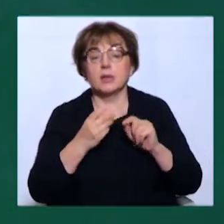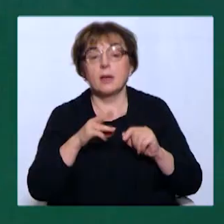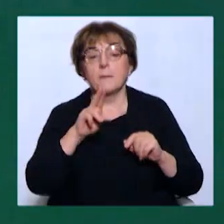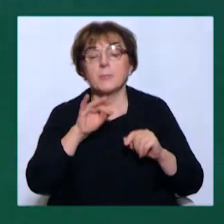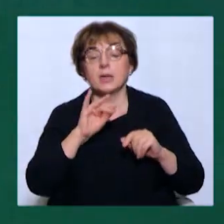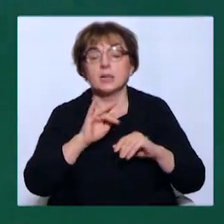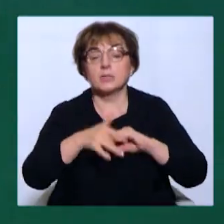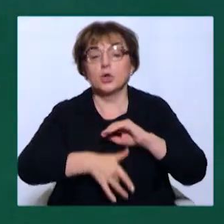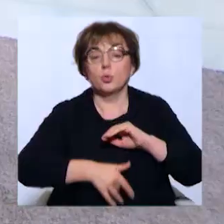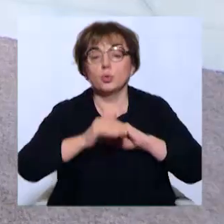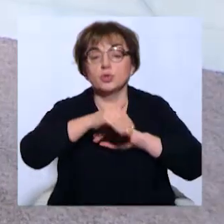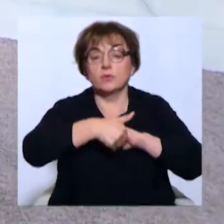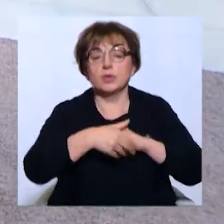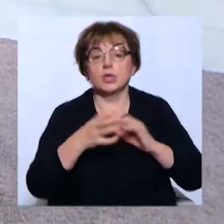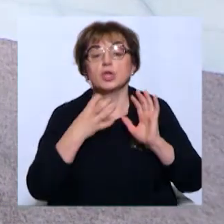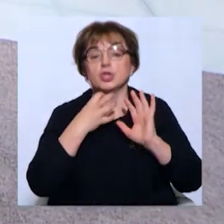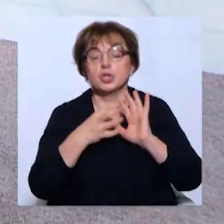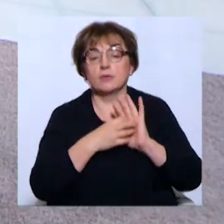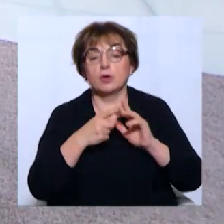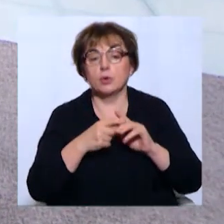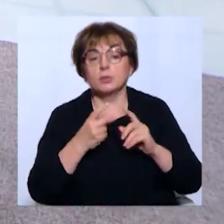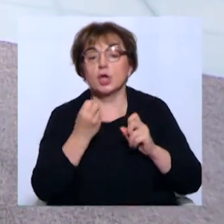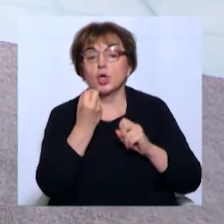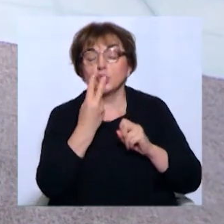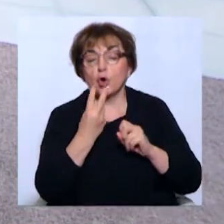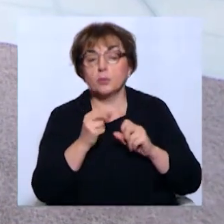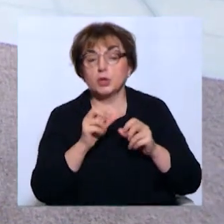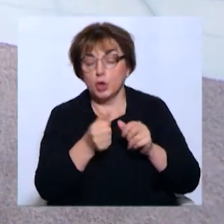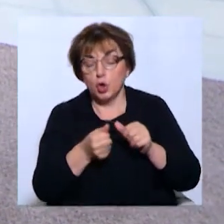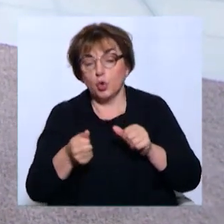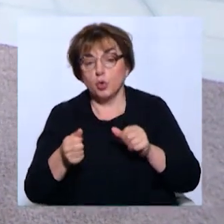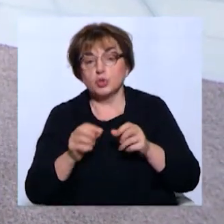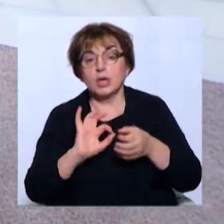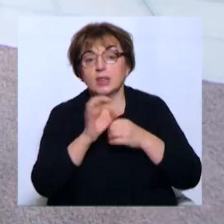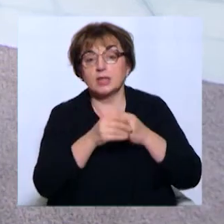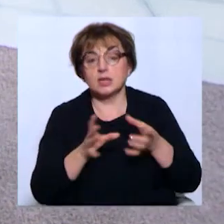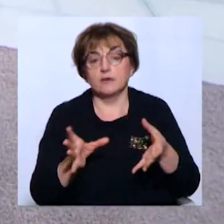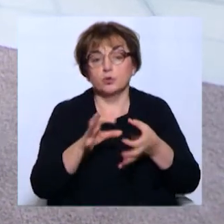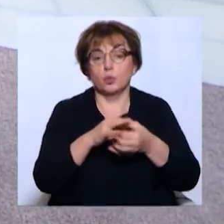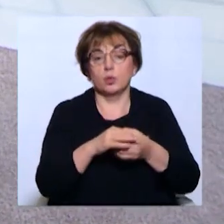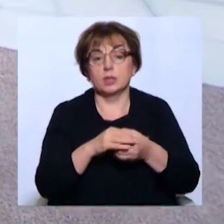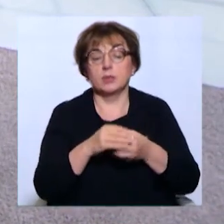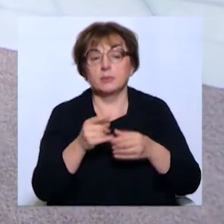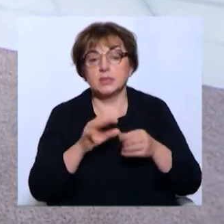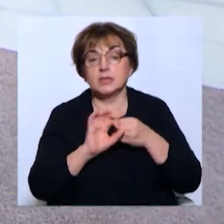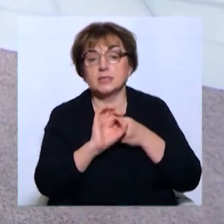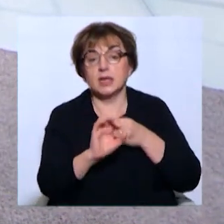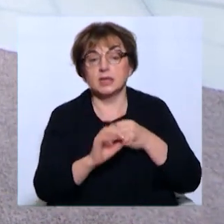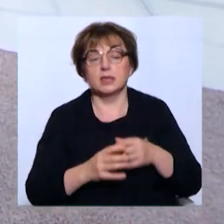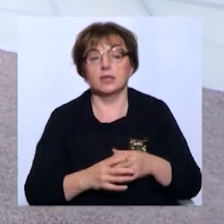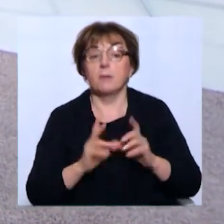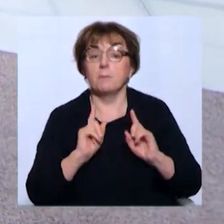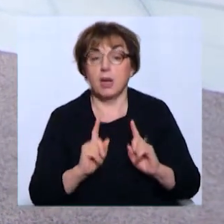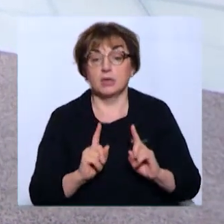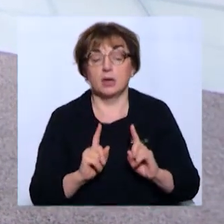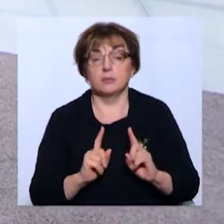ანუ კუჭქვეშა ჯირკვალი, რომელიც ასევე 12 გოჯა ნაწლავს უერთდება მისი სადინარი.